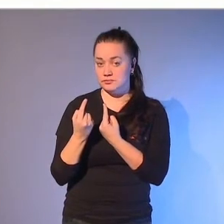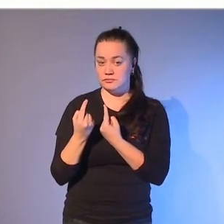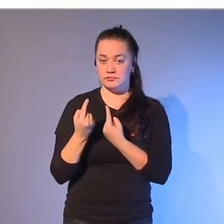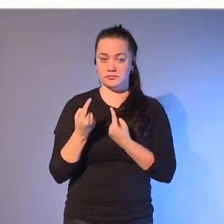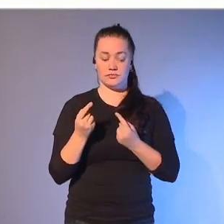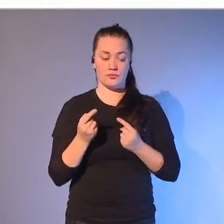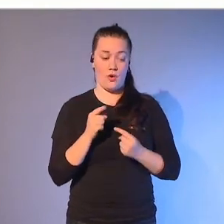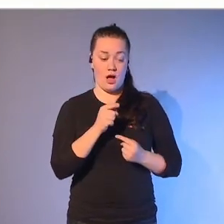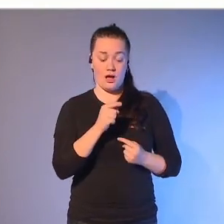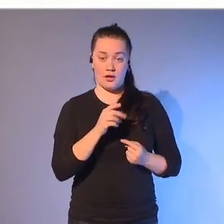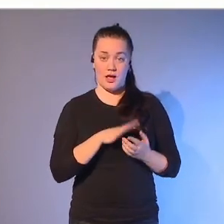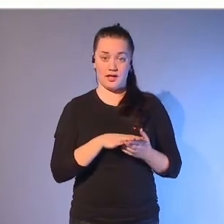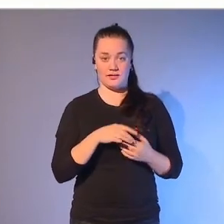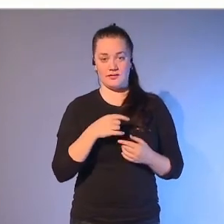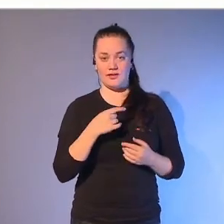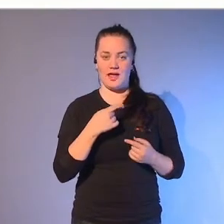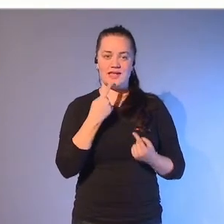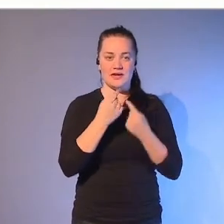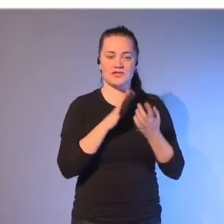hans dialoger som heter Phaedrus,